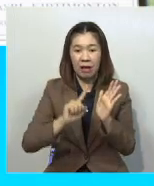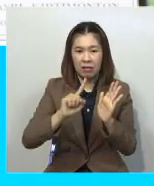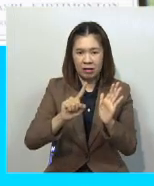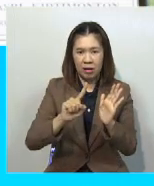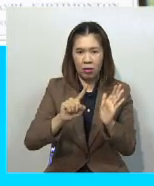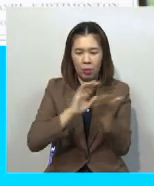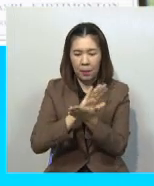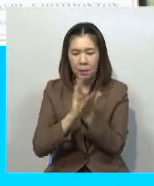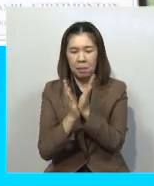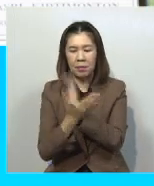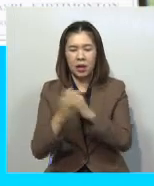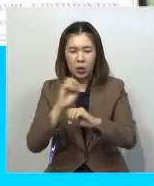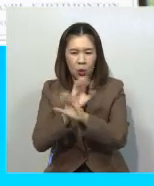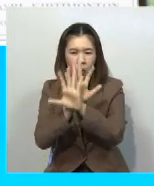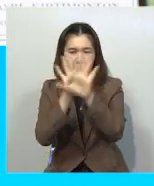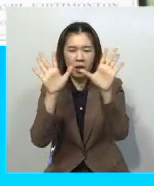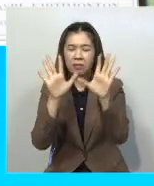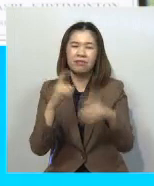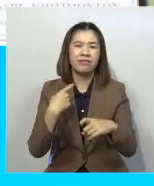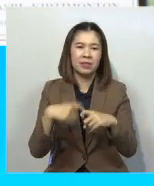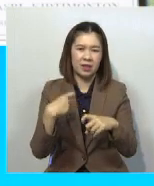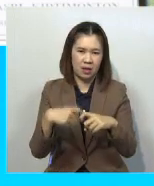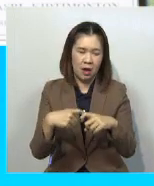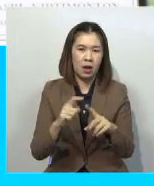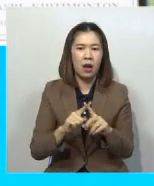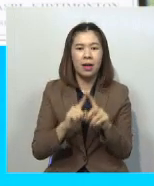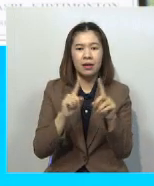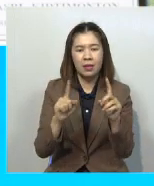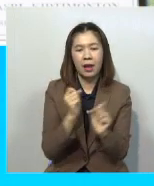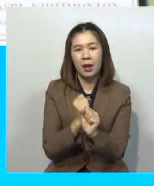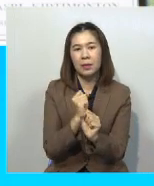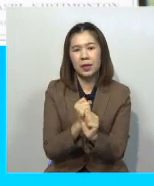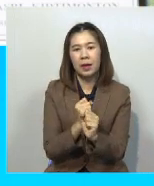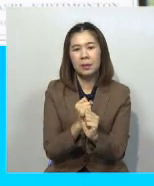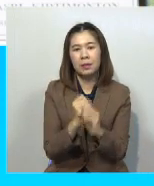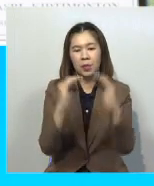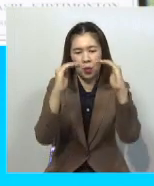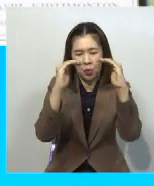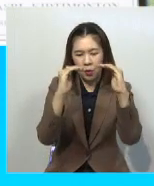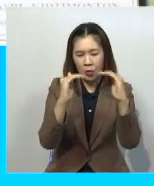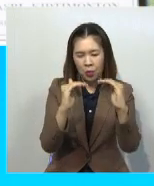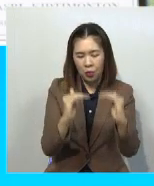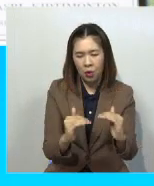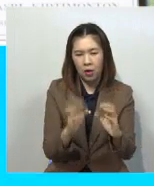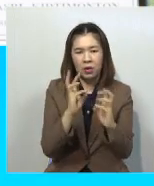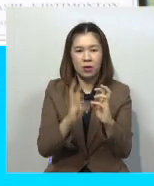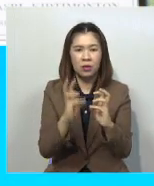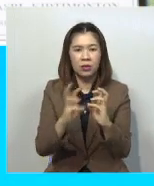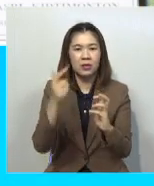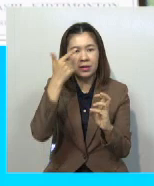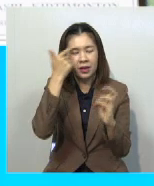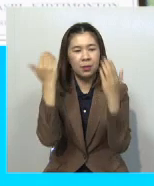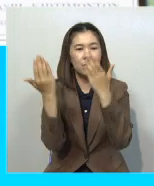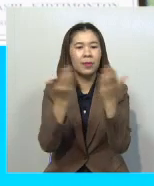ใสเลยอย่างเงี้ยก็คงค่อนข้างยากนะครับแต่มันสามารถที่จะไปลดระดับของค่าฝุ่นละอองในจะลงไป